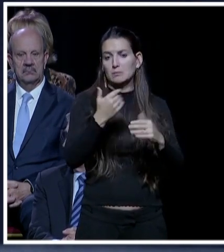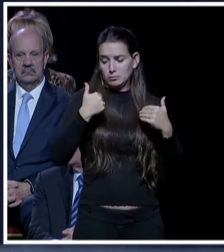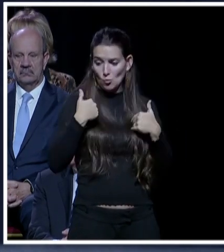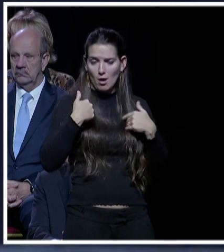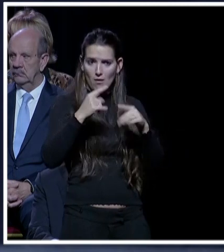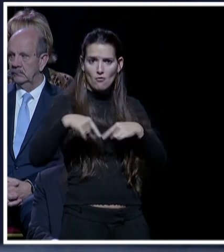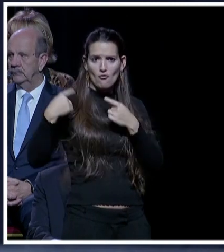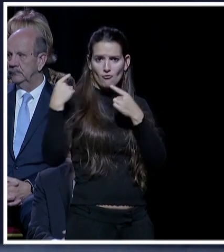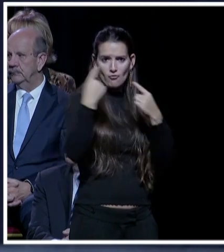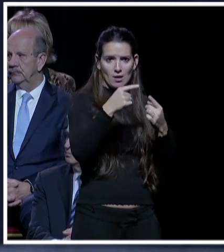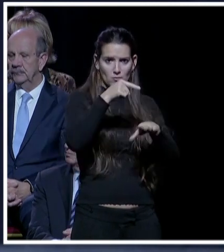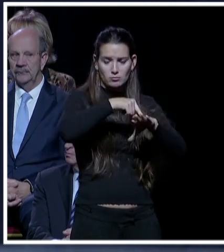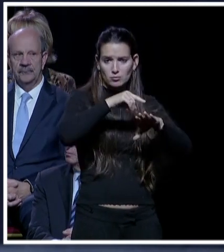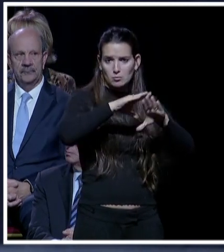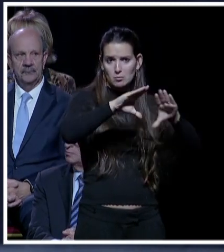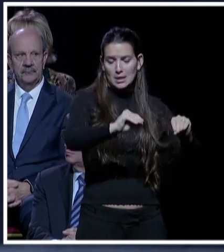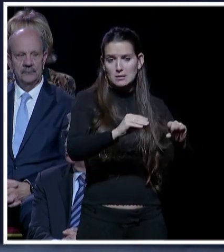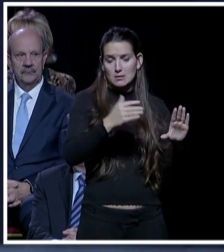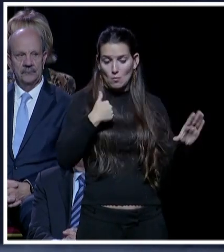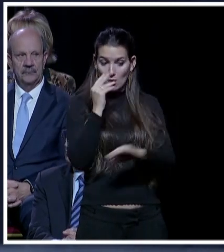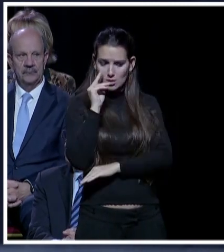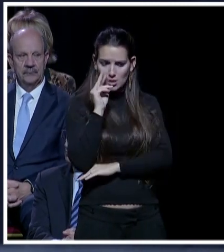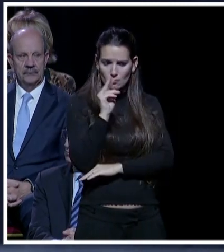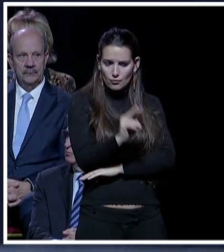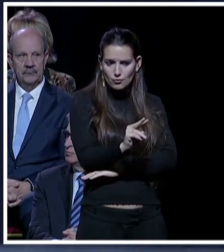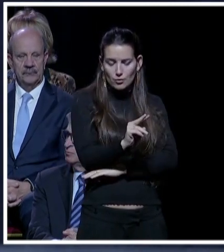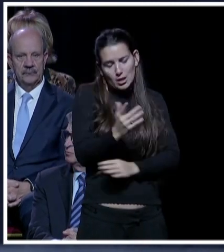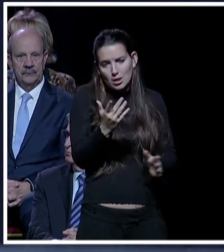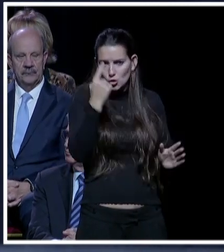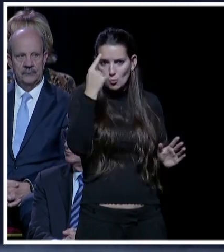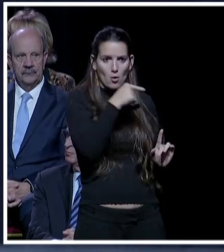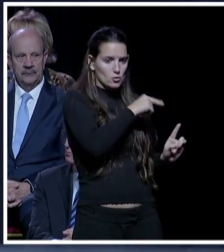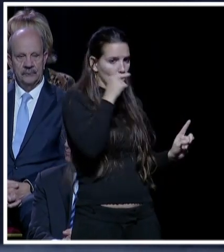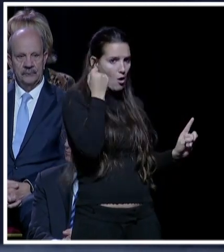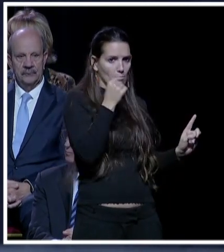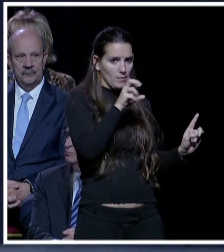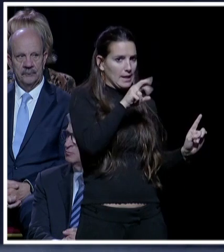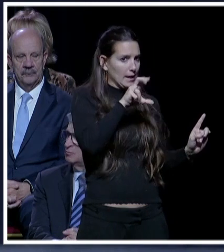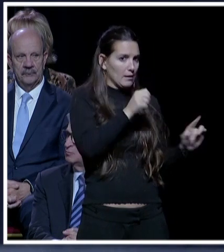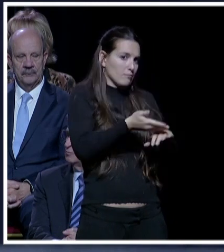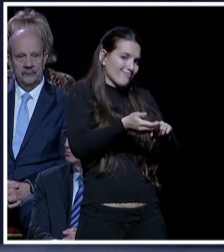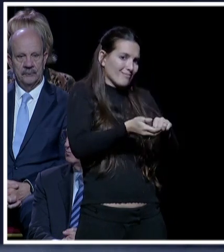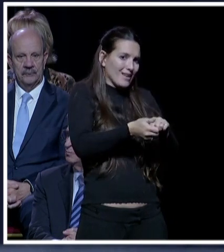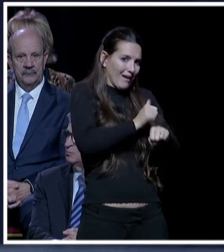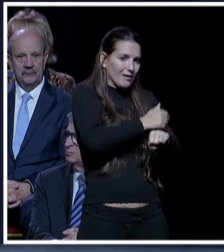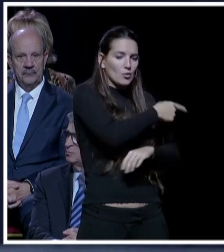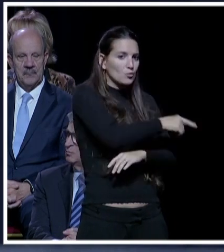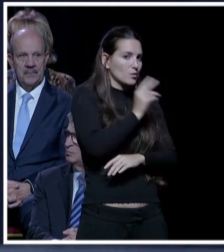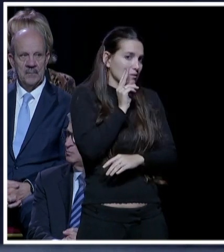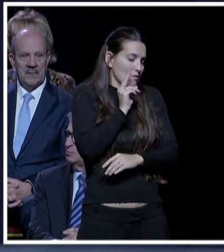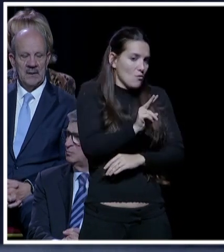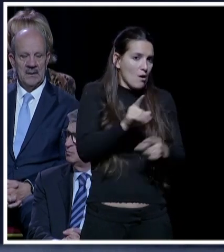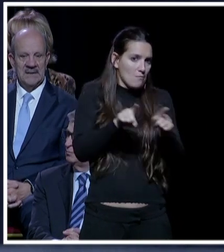également. Et c'est vrai que ce que j'ai vu, et je suppose que nous partageons la même analyse, et ce que j'ai ressenti est